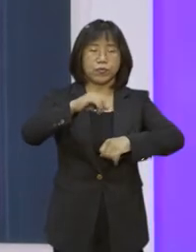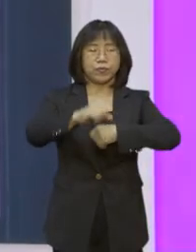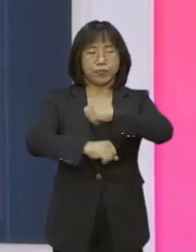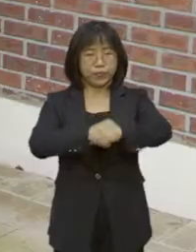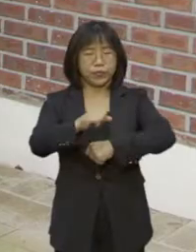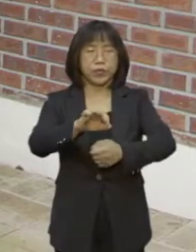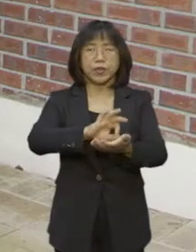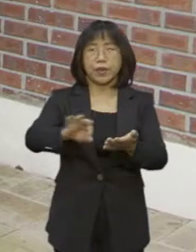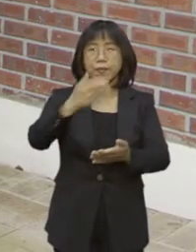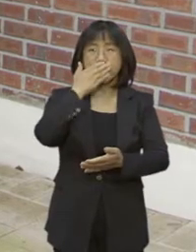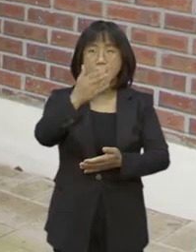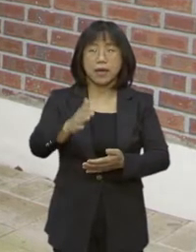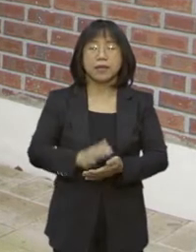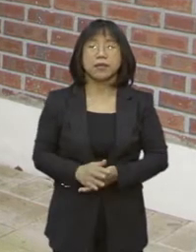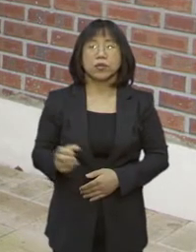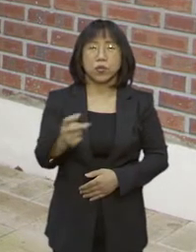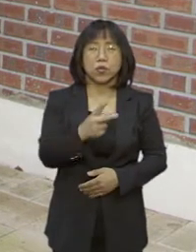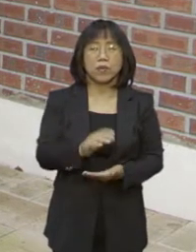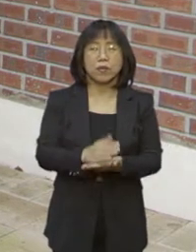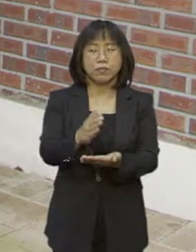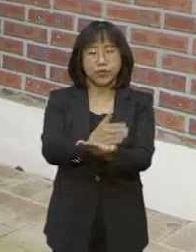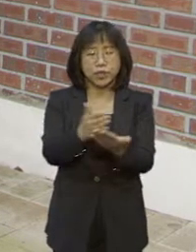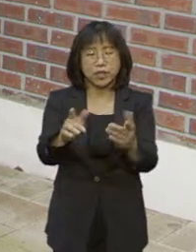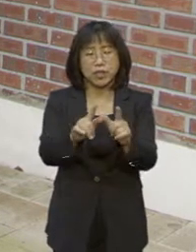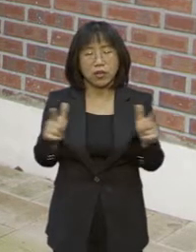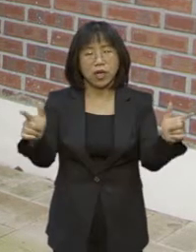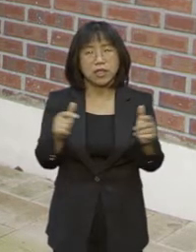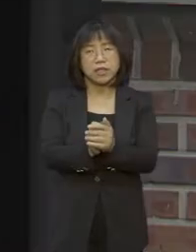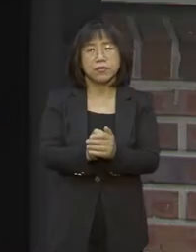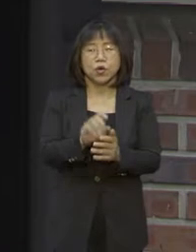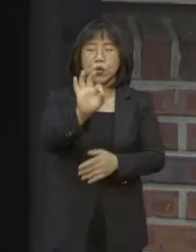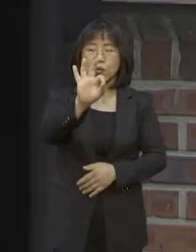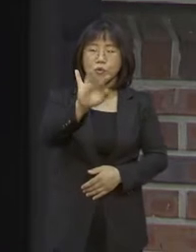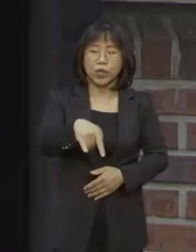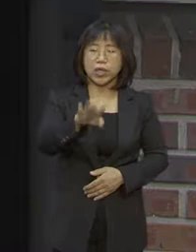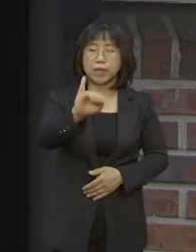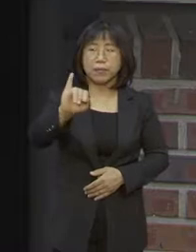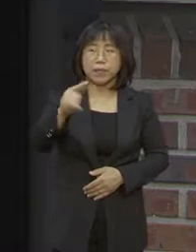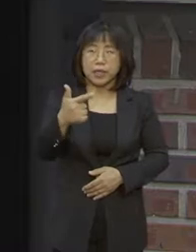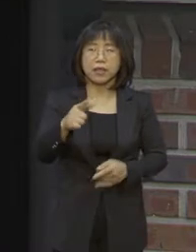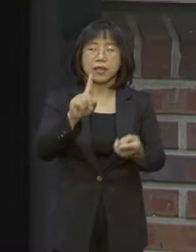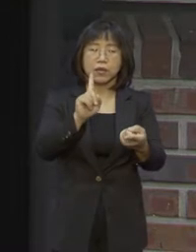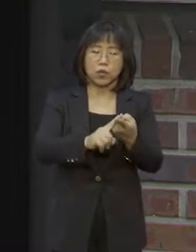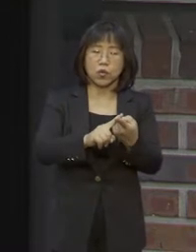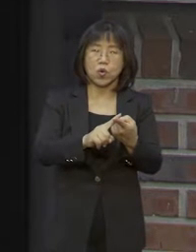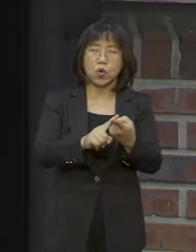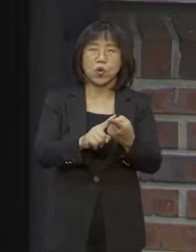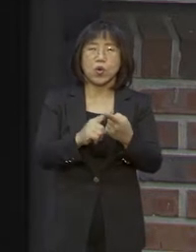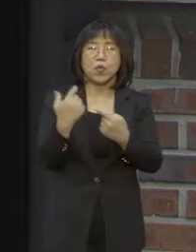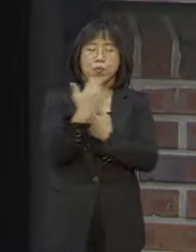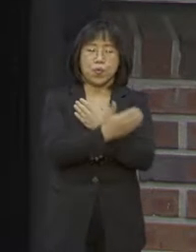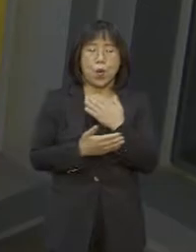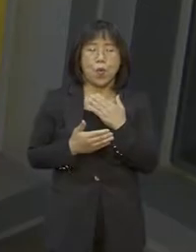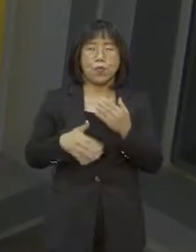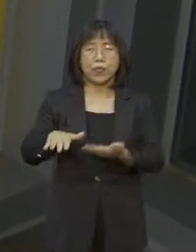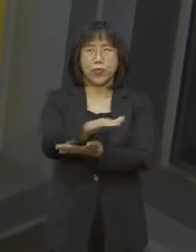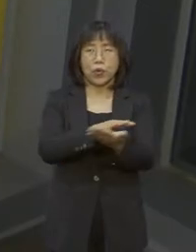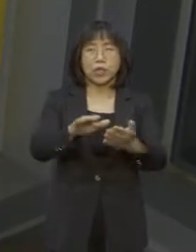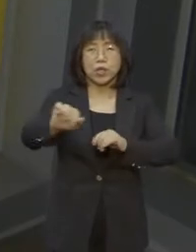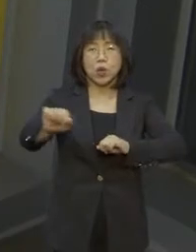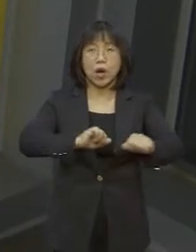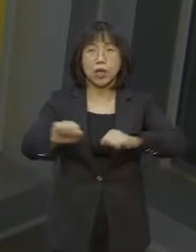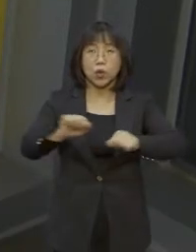가능합니다. 이 밖에도 사물 인터넷과 분리배출 솔루션을 결합한 위빈, 신체 놀이 활동을